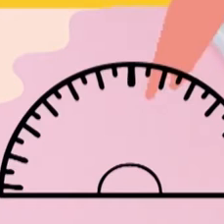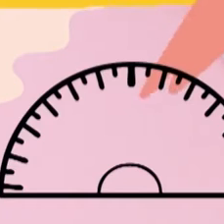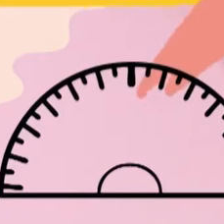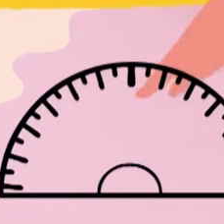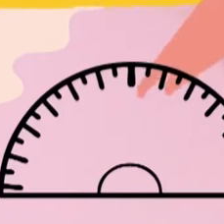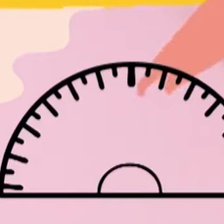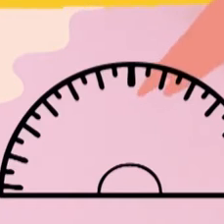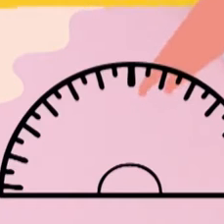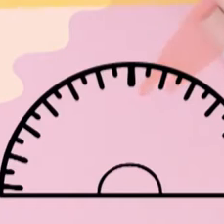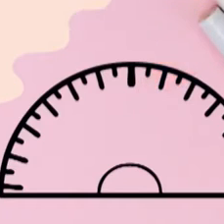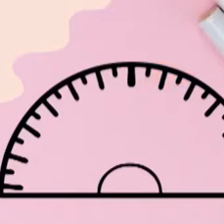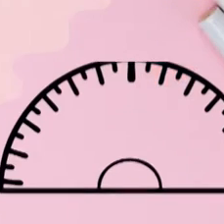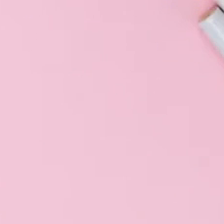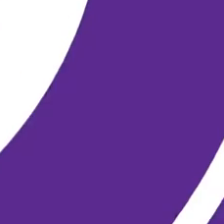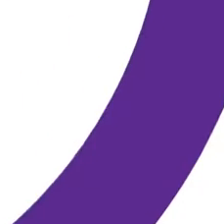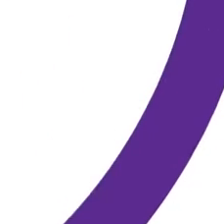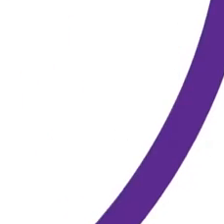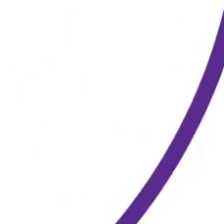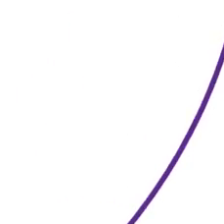1 cawan air.